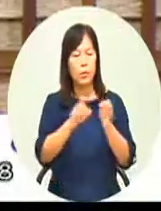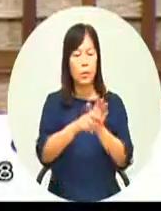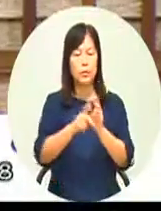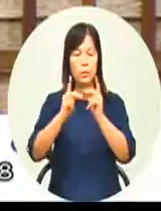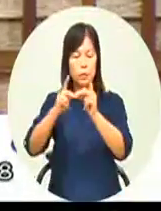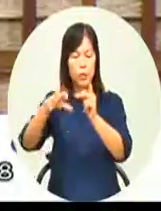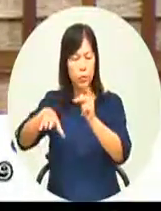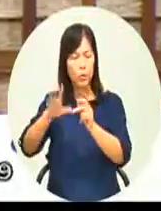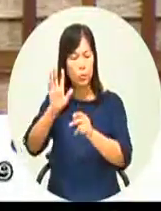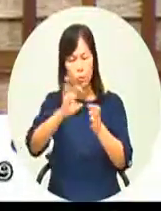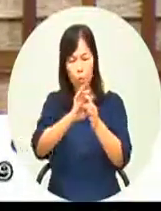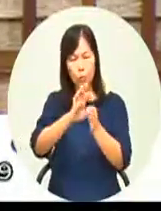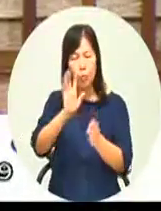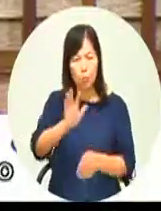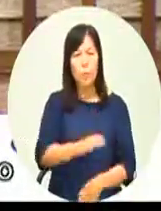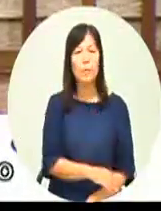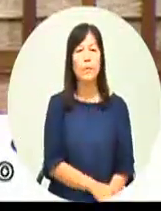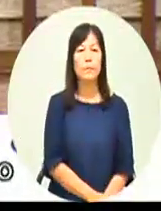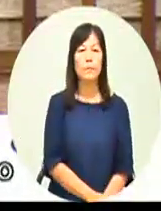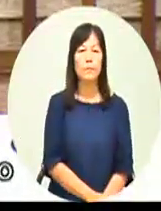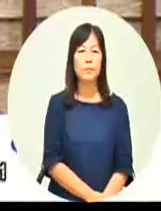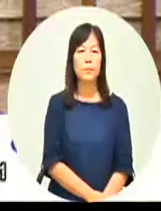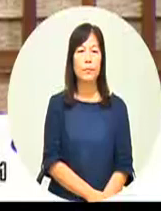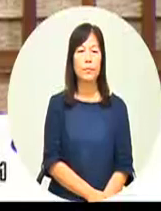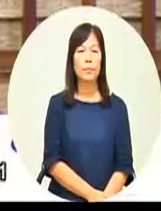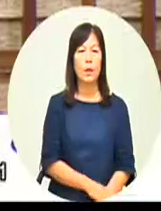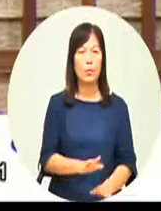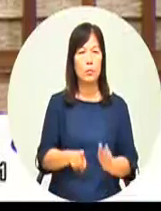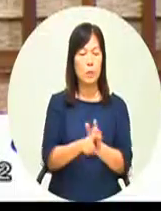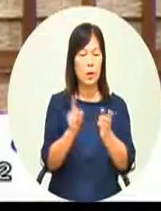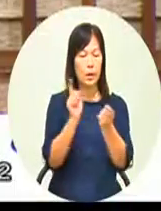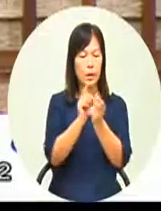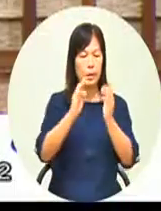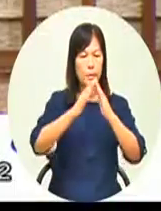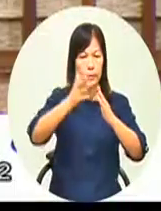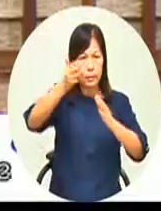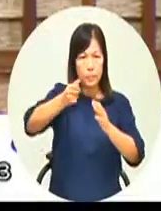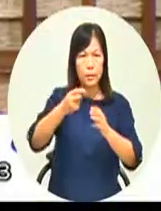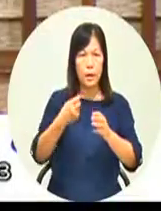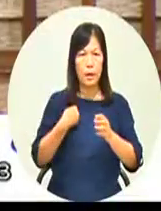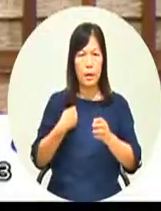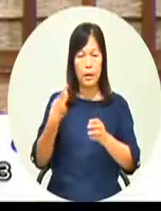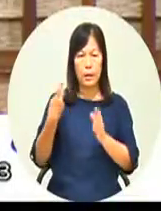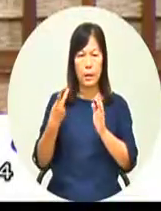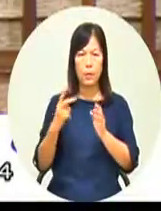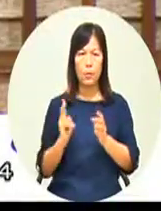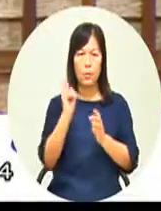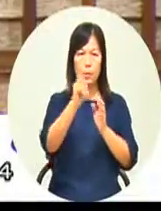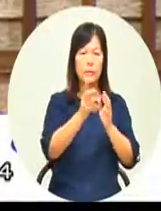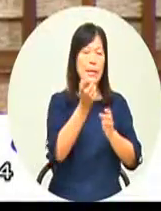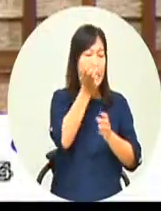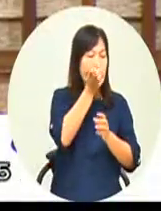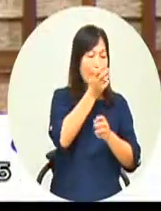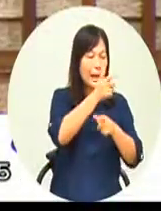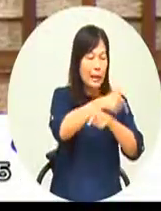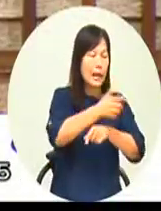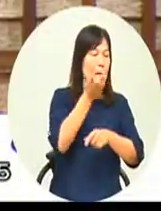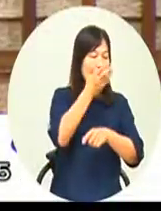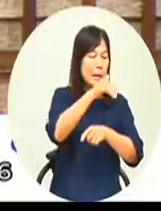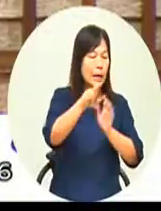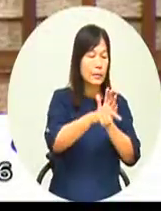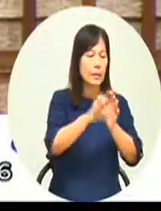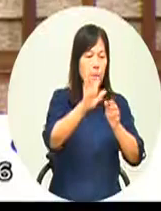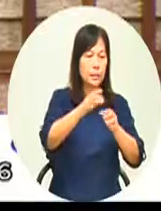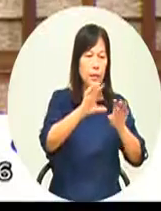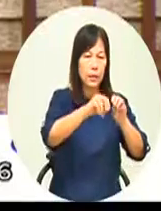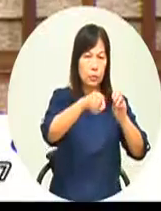司，因为今天我也跟市长到了南冈山站的一个土地开发计划中的一个河